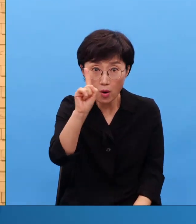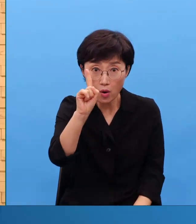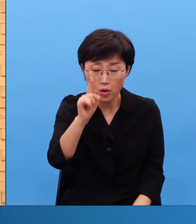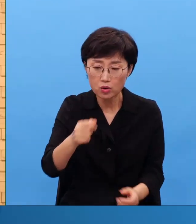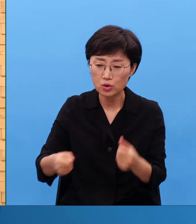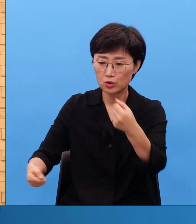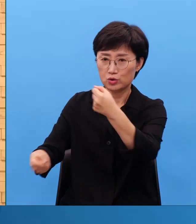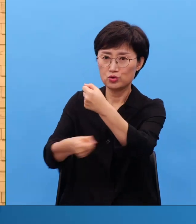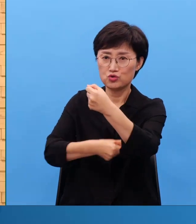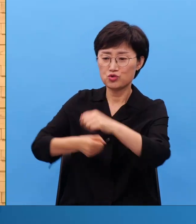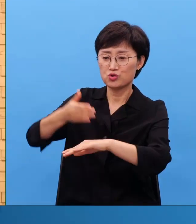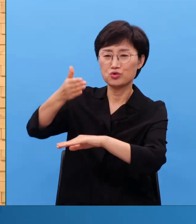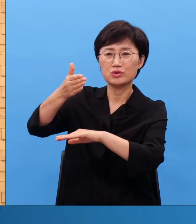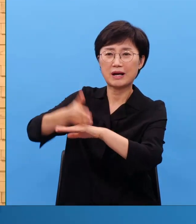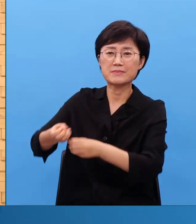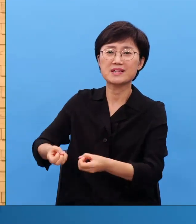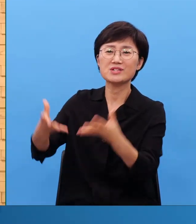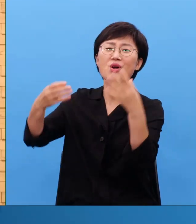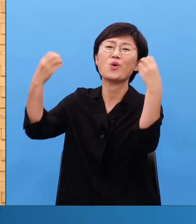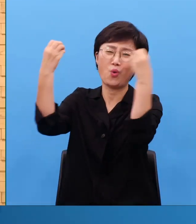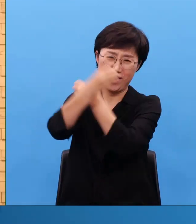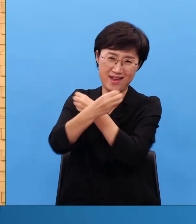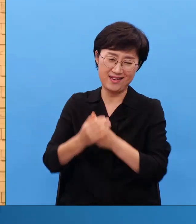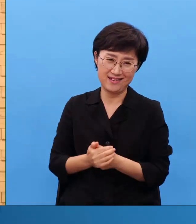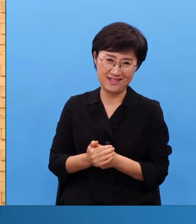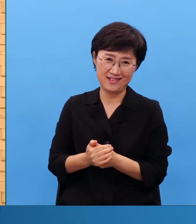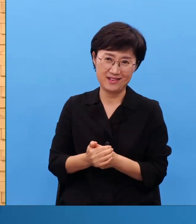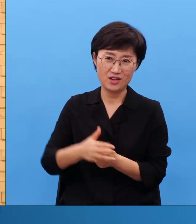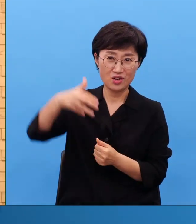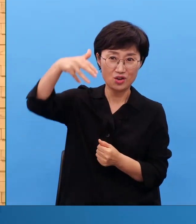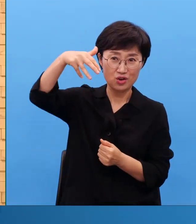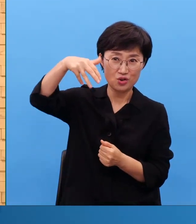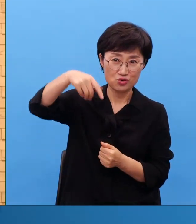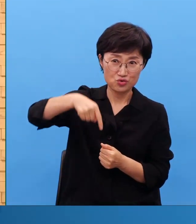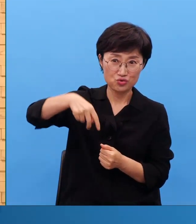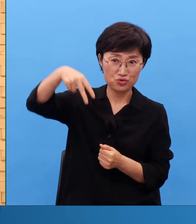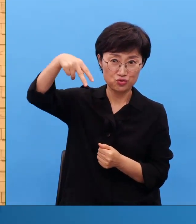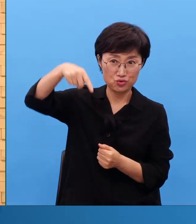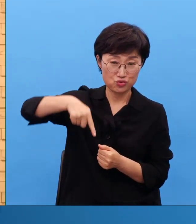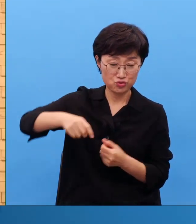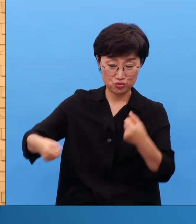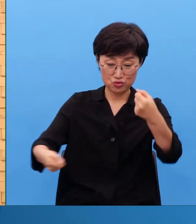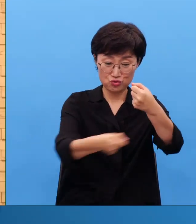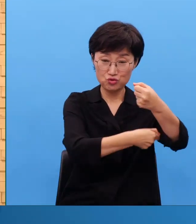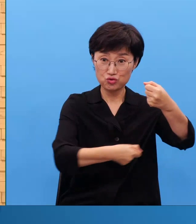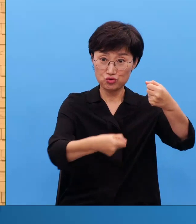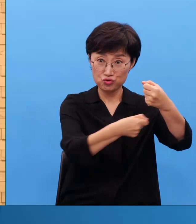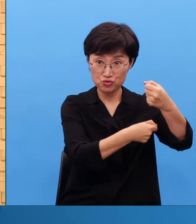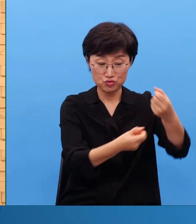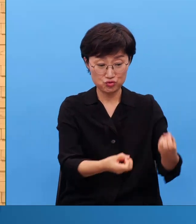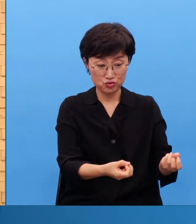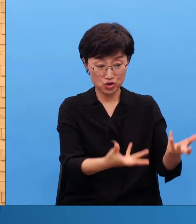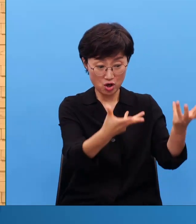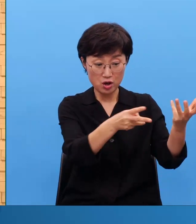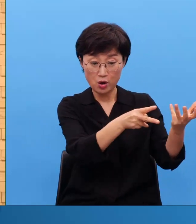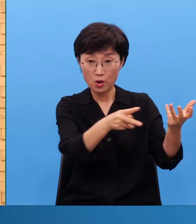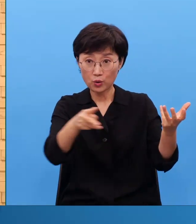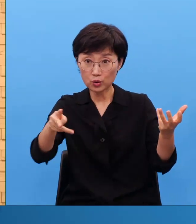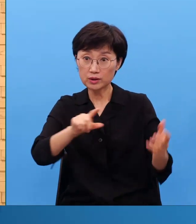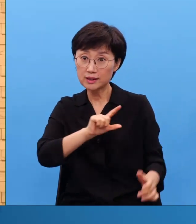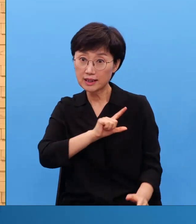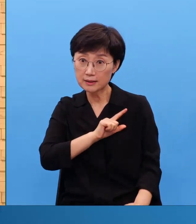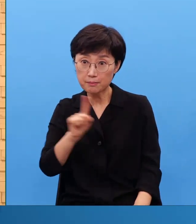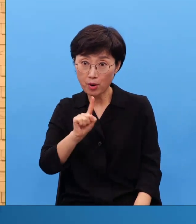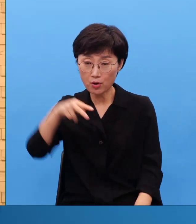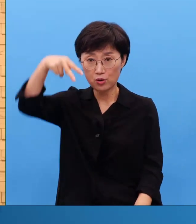Thanksgiving. 추수이라면은 추수절이라고도 하고 수장절이라고도 합니다. Now, we call it Thanksgiving or